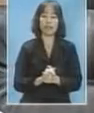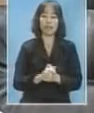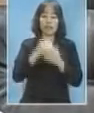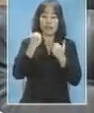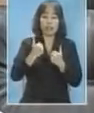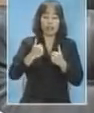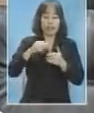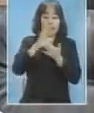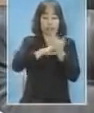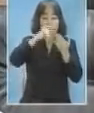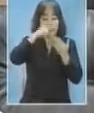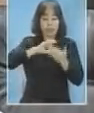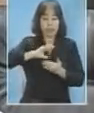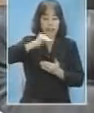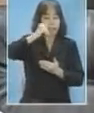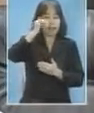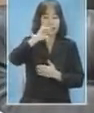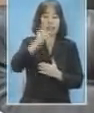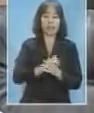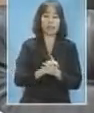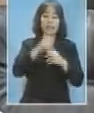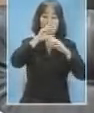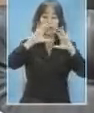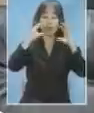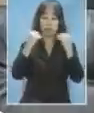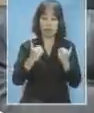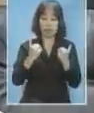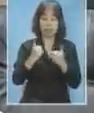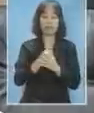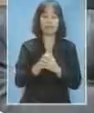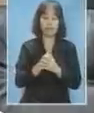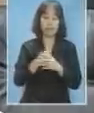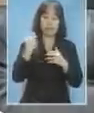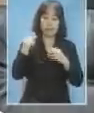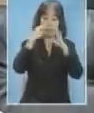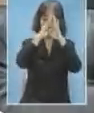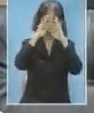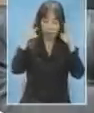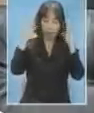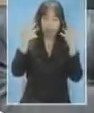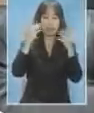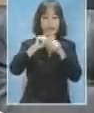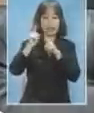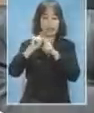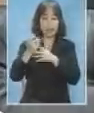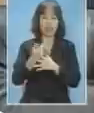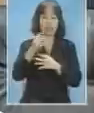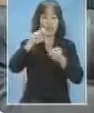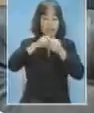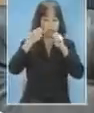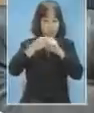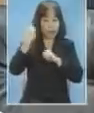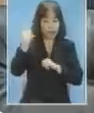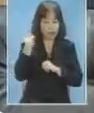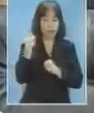สถานะเราไม่กระเตื้องขึ้นเลยครับรัฐบาลนี้ได้เห็นถึงประสบการณ์ได้เห็นถึงปัญหา